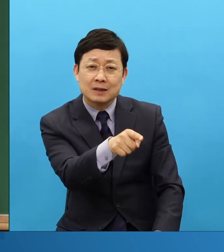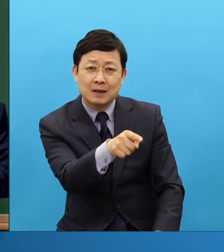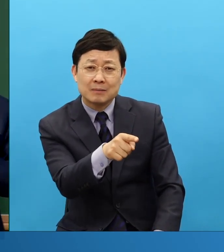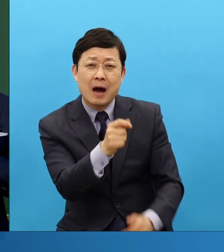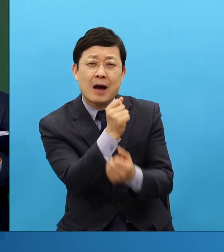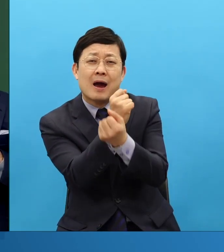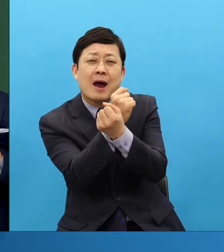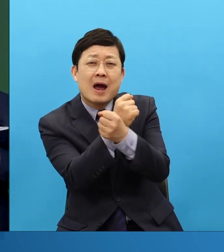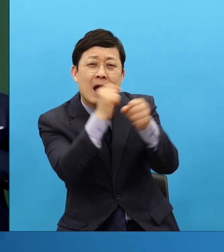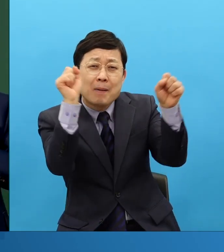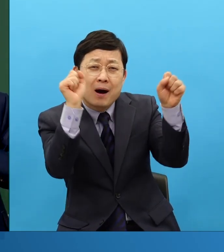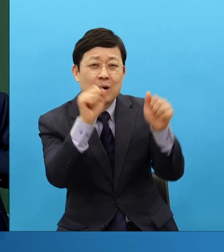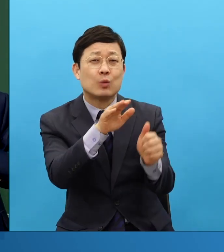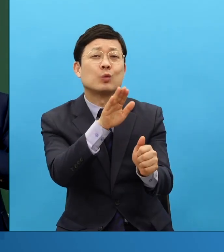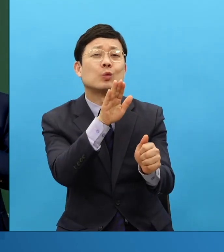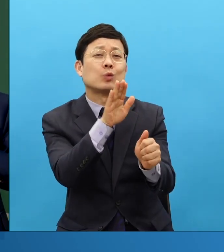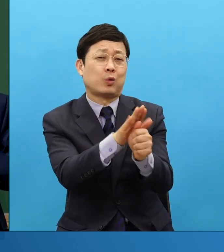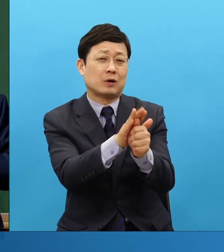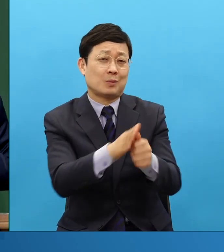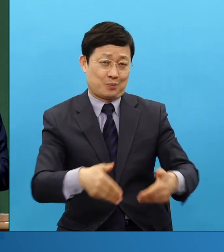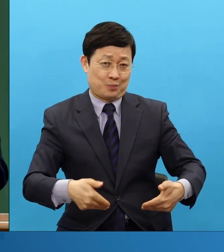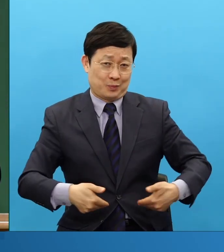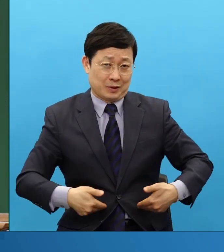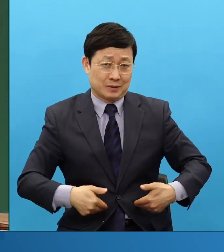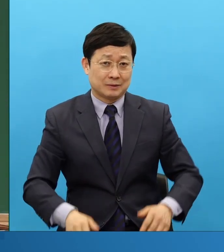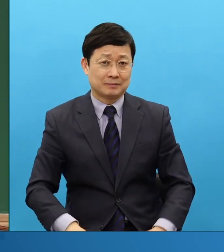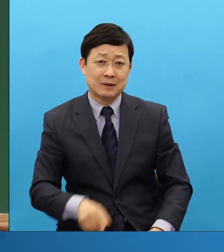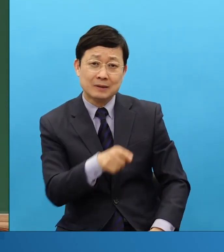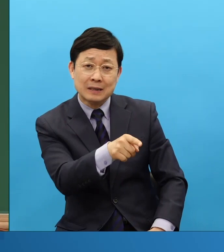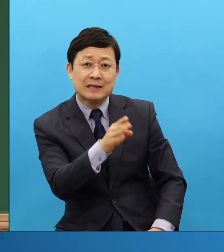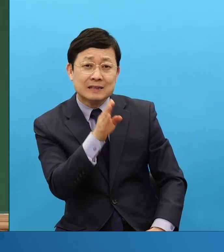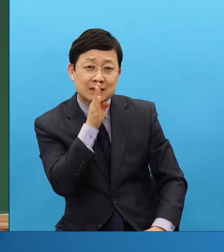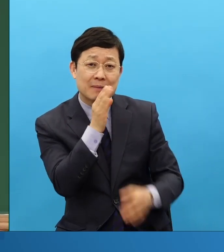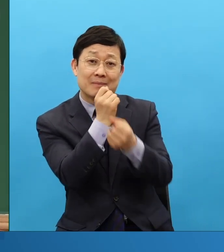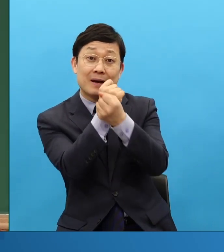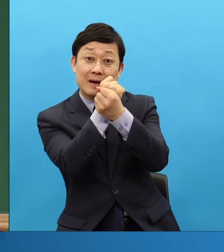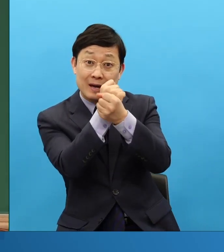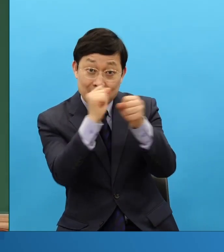됩니다. They have to be able to see this liberation. 참된 해방과